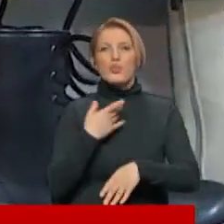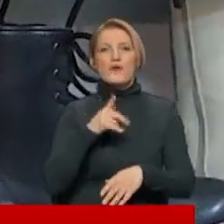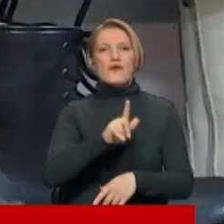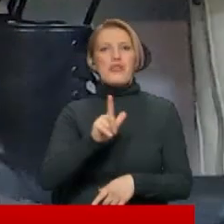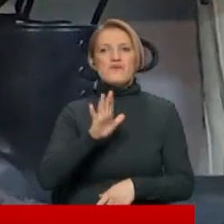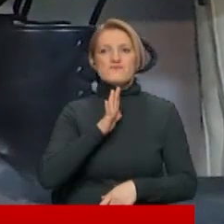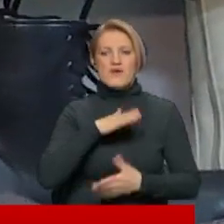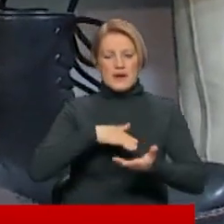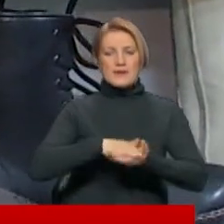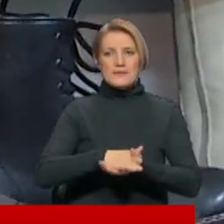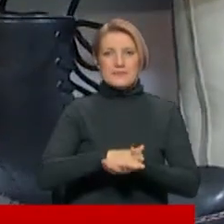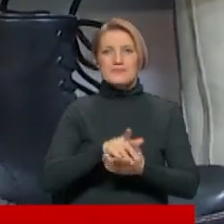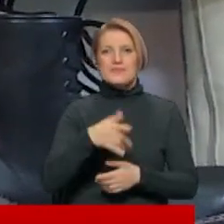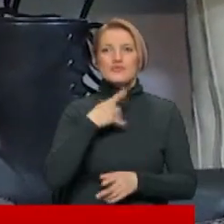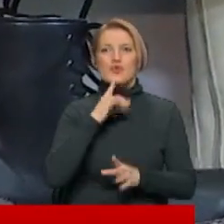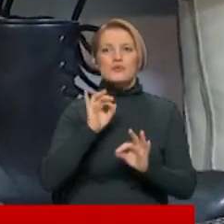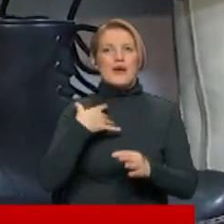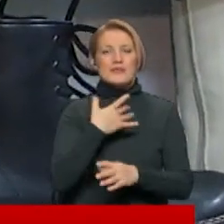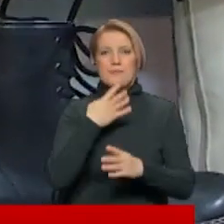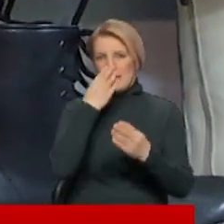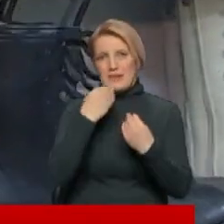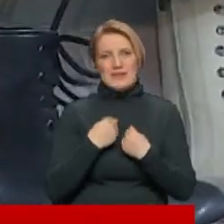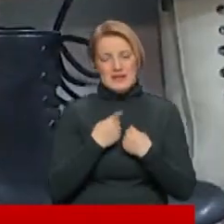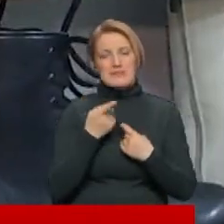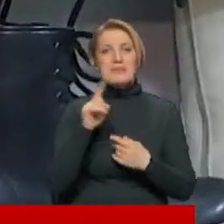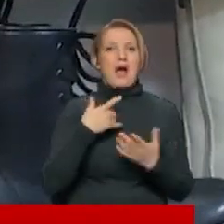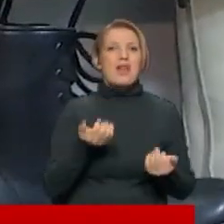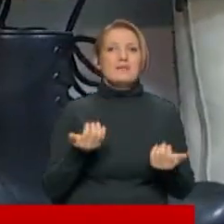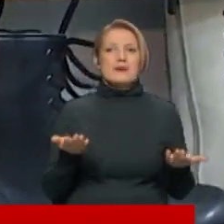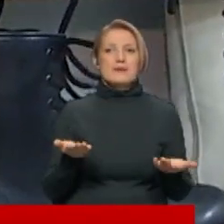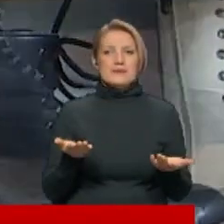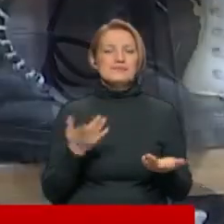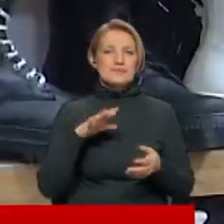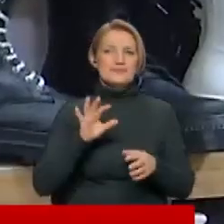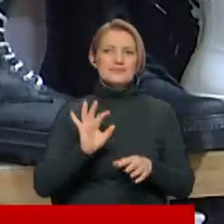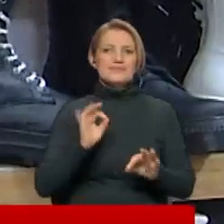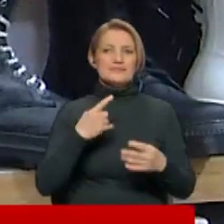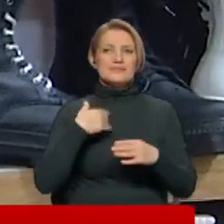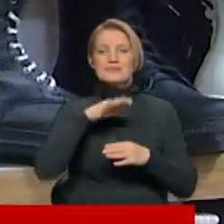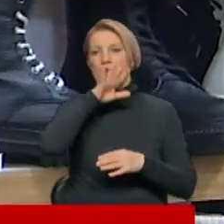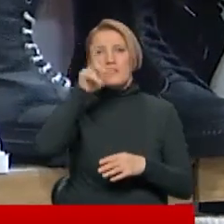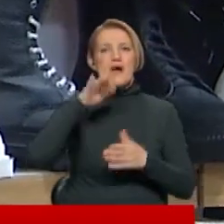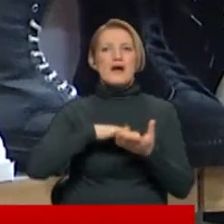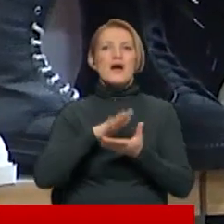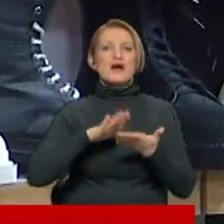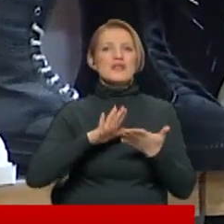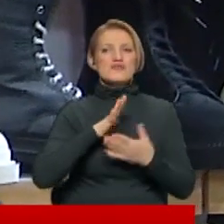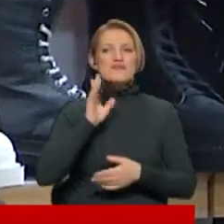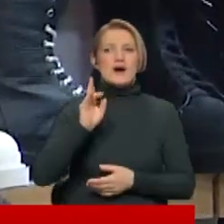son ayakkabımı doğum günümde annemler aldı. Onun harici bir daha alamadım. Çünkü ayakkabıyı Lostra'ya veriyoruz hep. Benim yurt dışında arkadaşlarım da